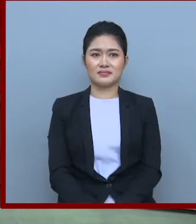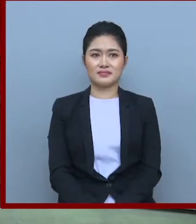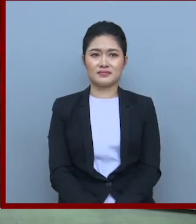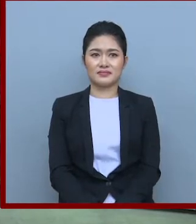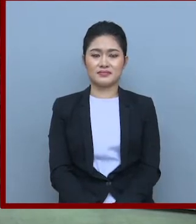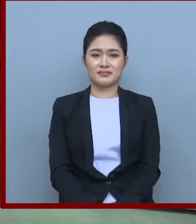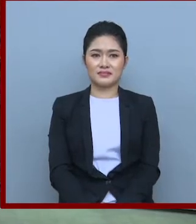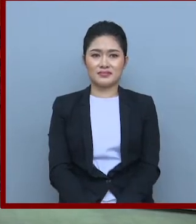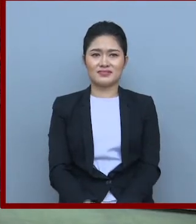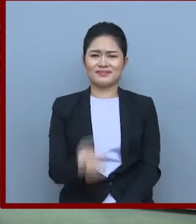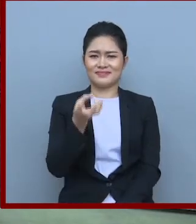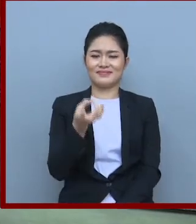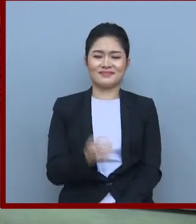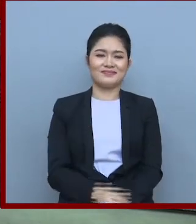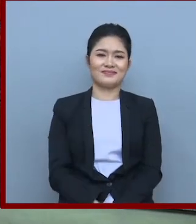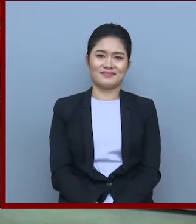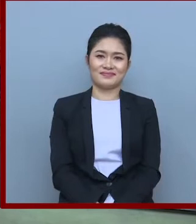เอาไม่ออกหรอแป๊บนึงนะครับ